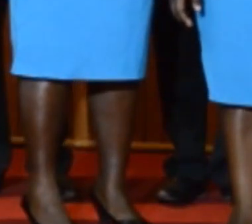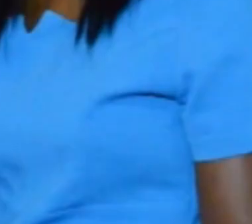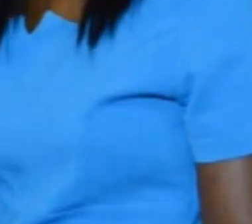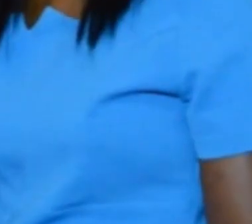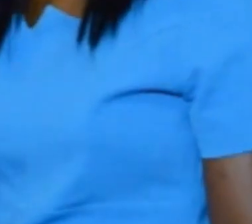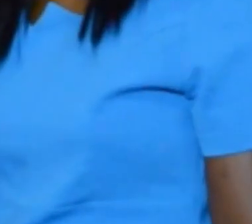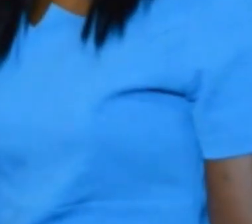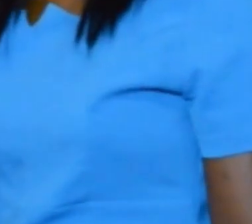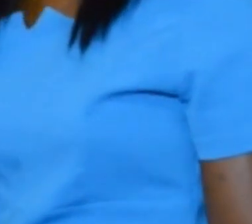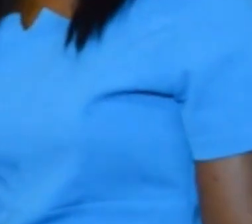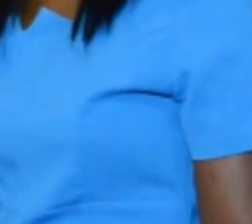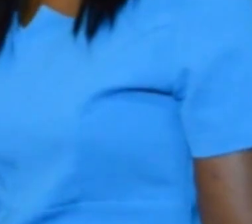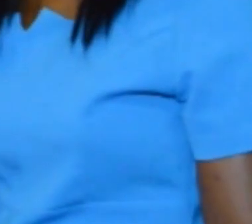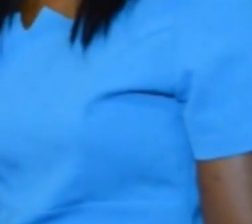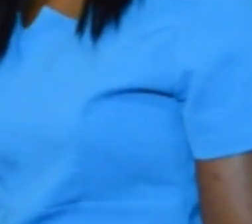zvekusafamba